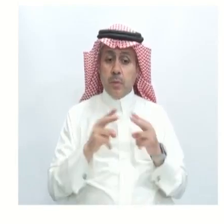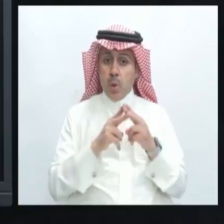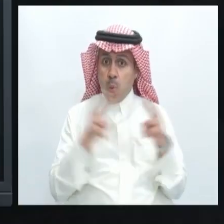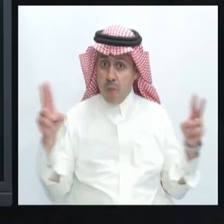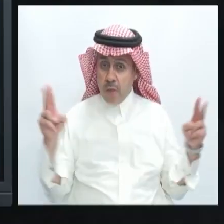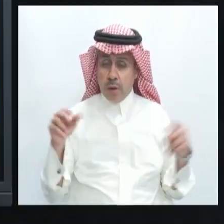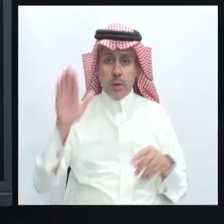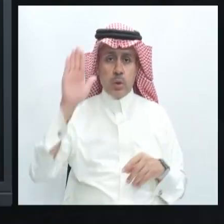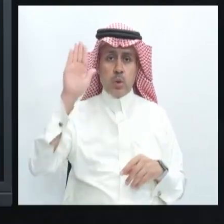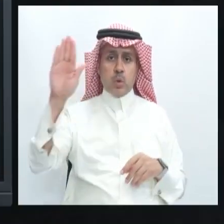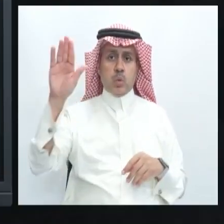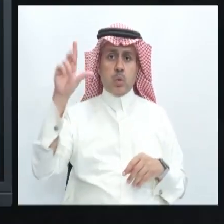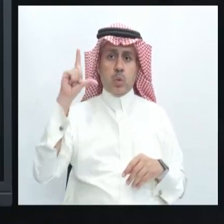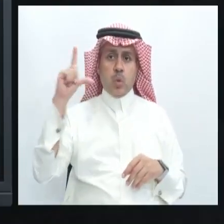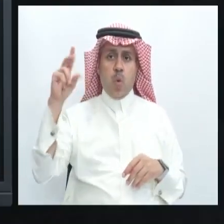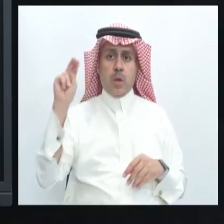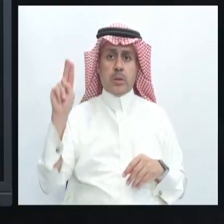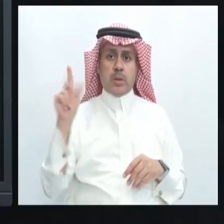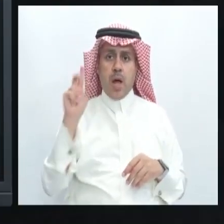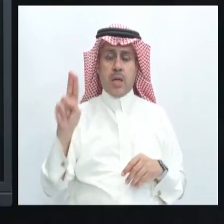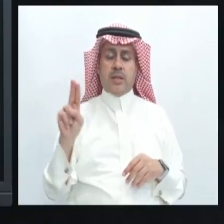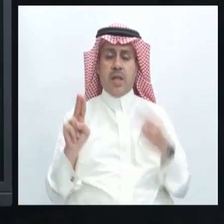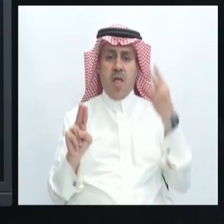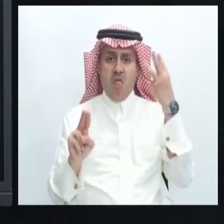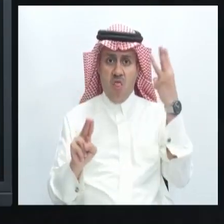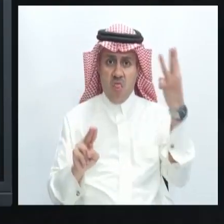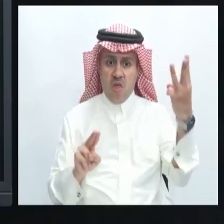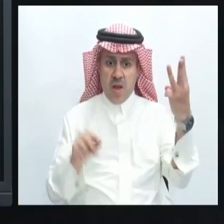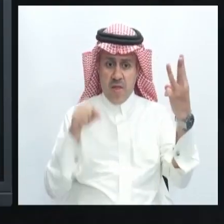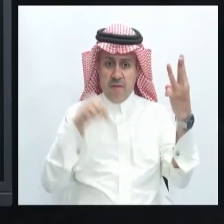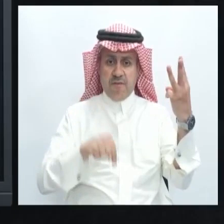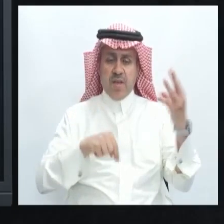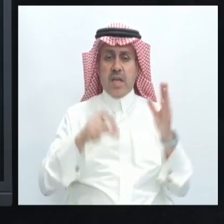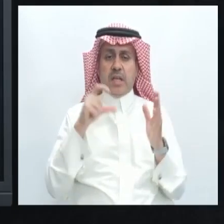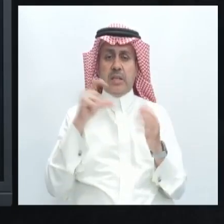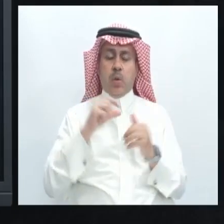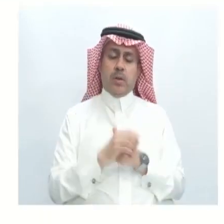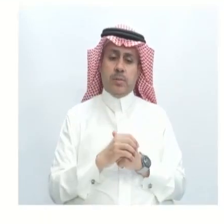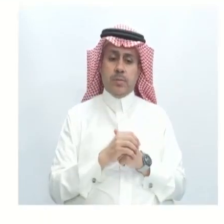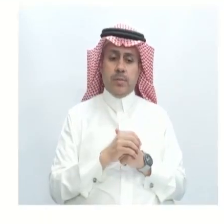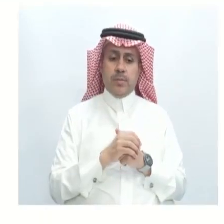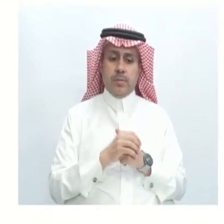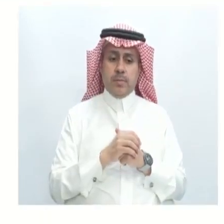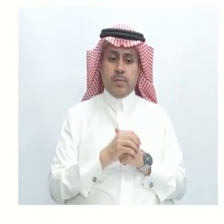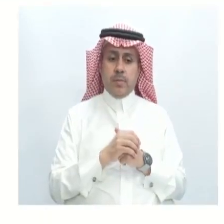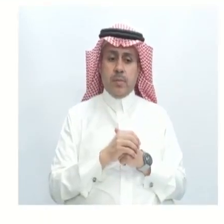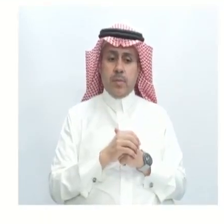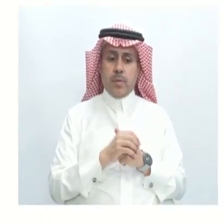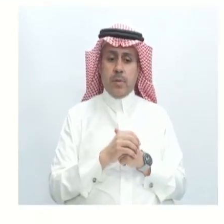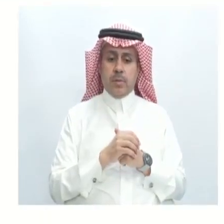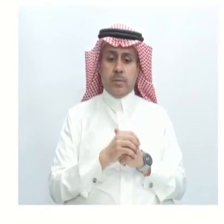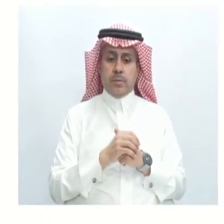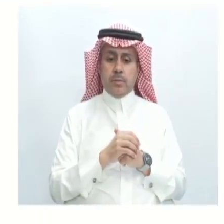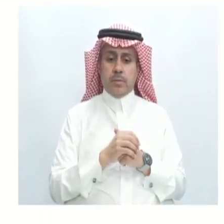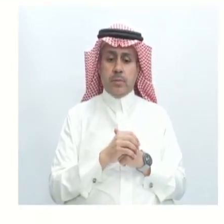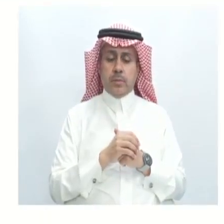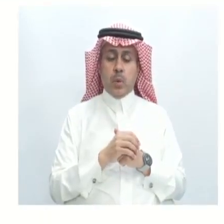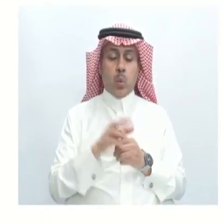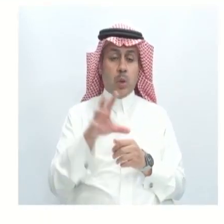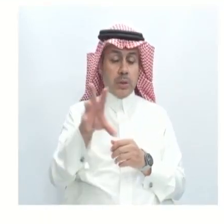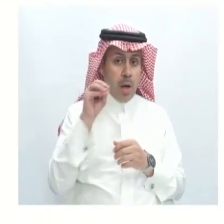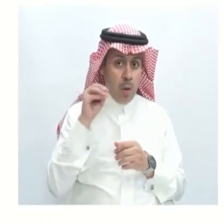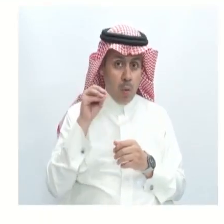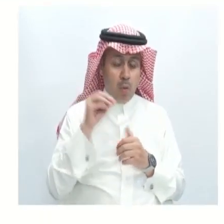توضح ماذا توضح السلطات داخل الدوله واجهزتها المختلفه وتاخذ